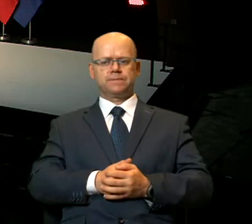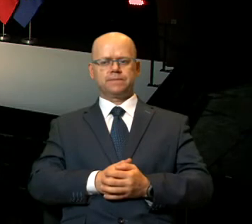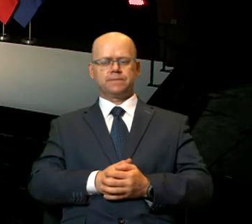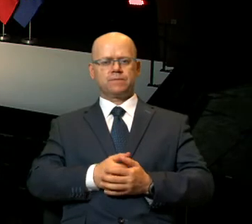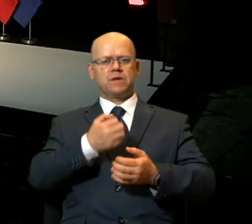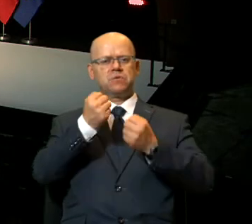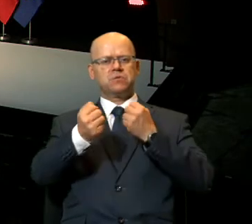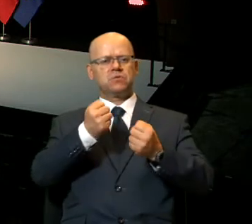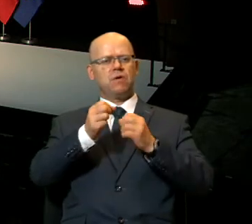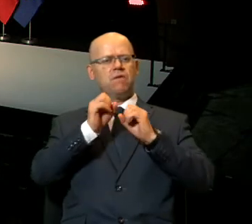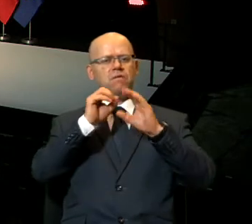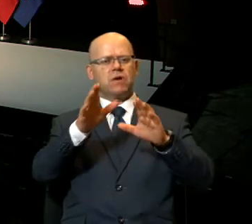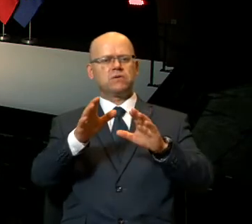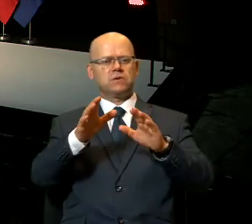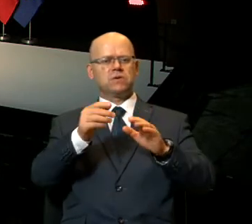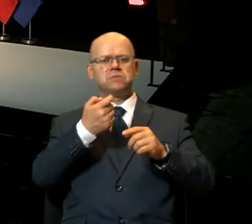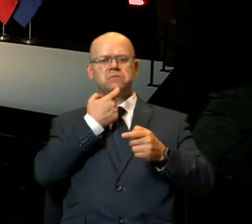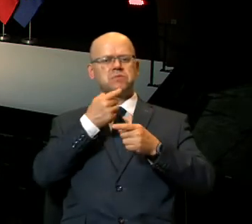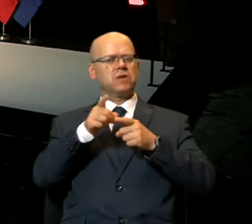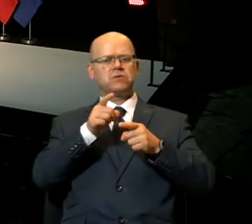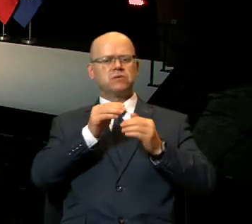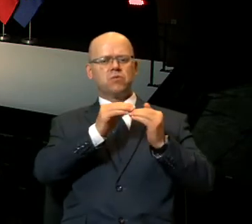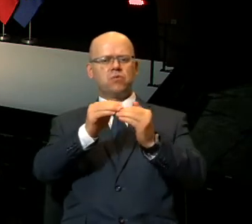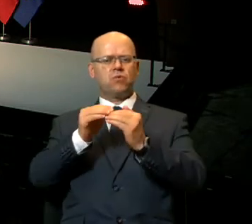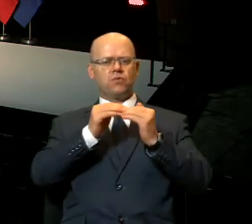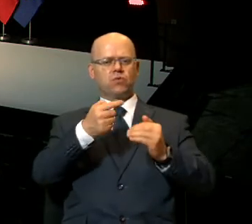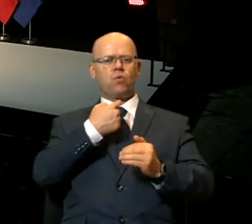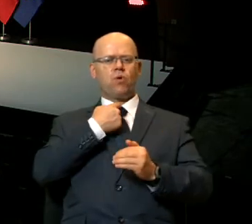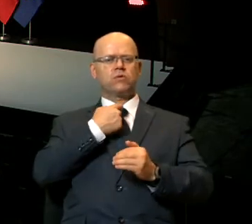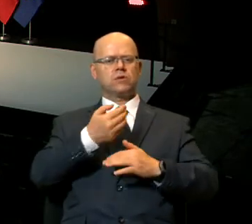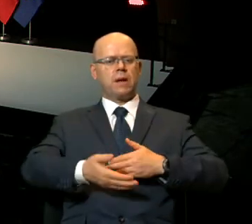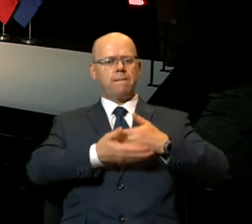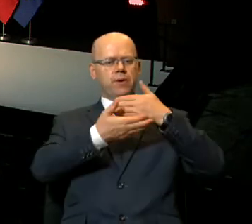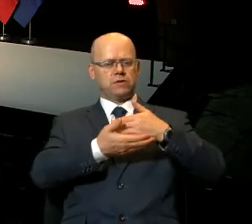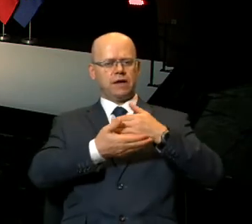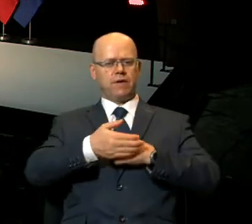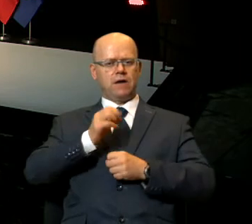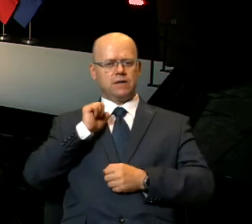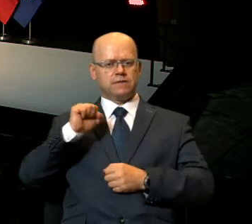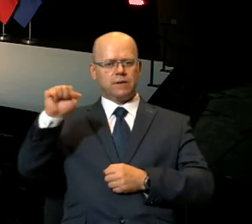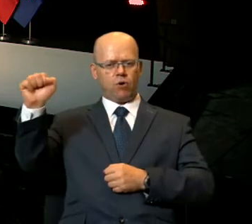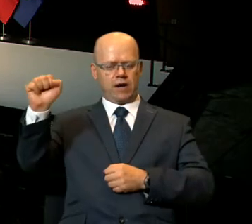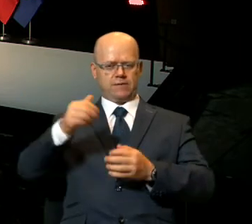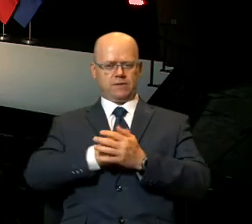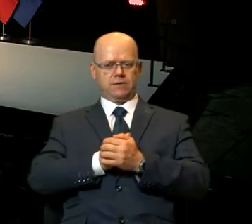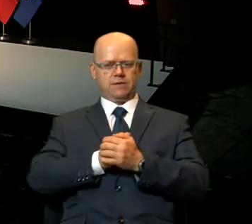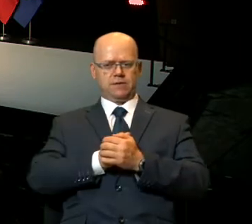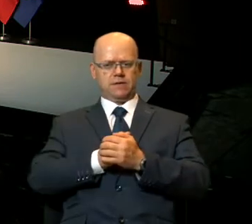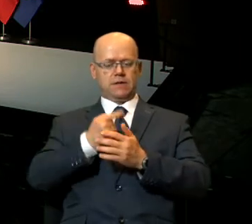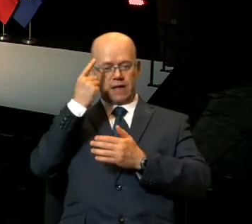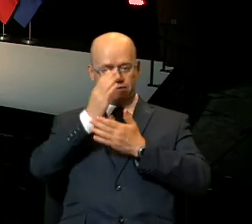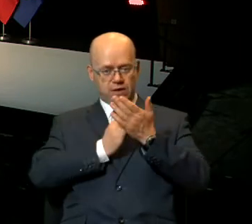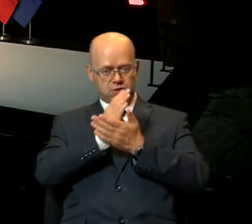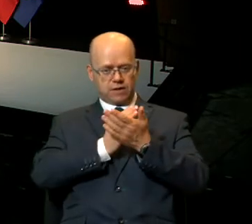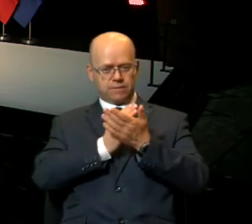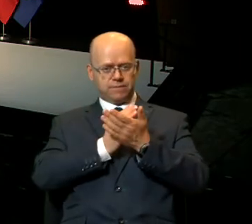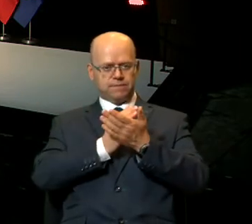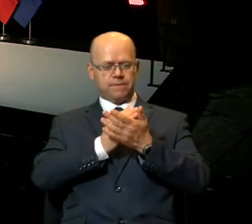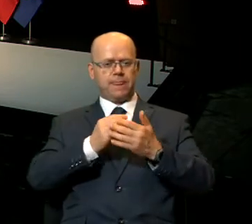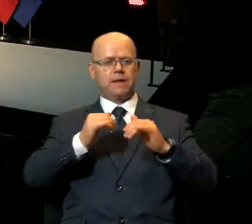Trudno jest oczywiście wyjaśnić, czym jest równość takiego głosu, ale to jest podstawa demokracji. I również głęboko wierzę, że ta idea, że